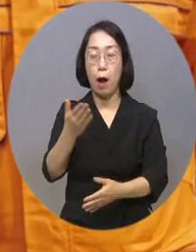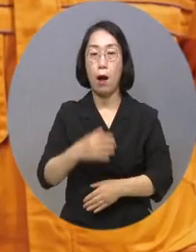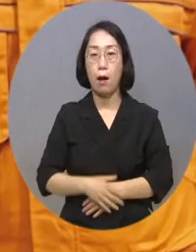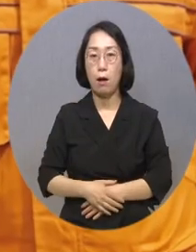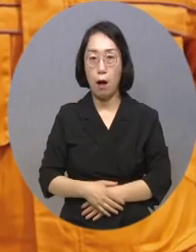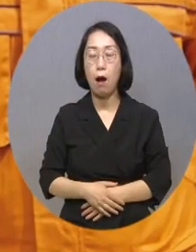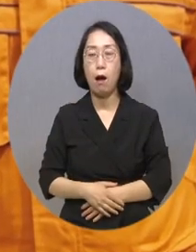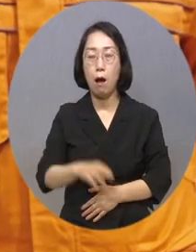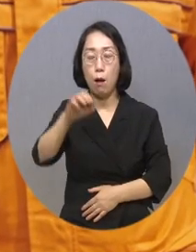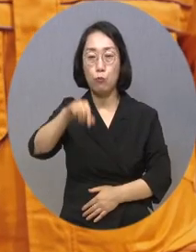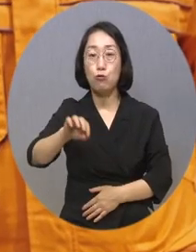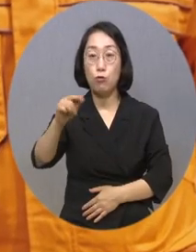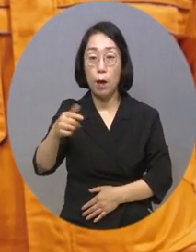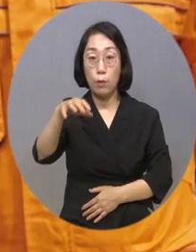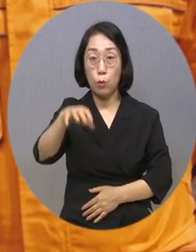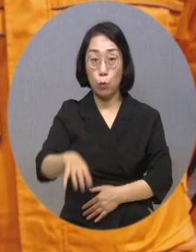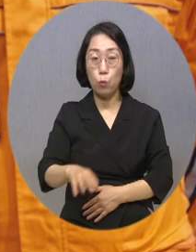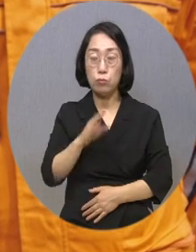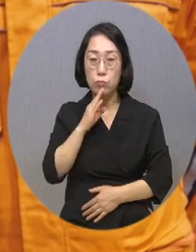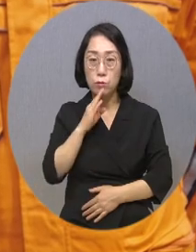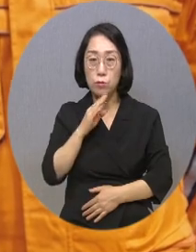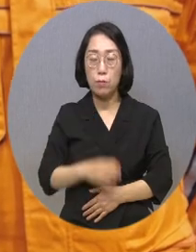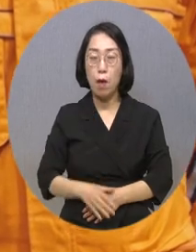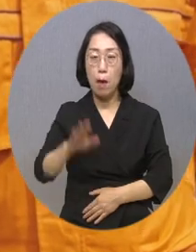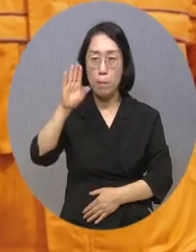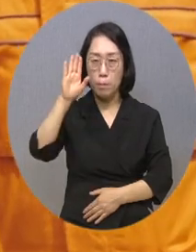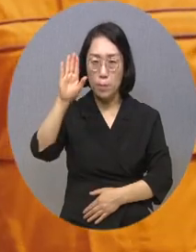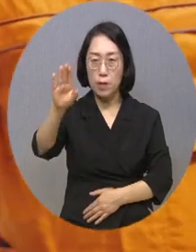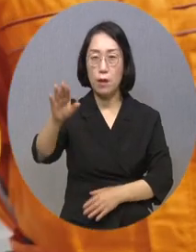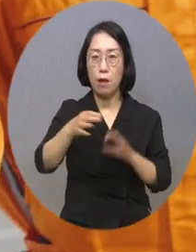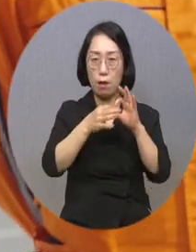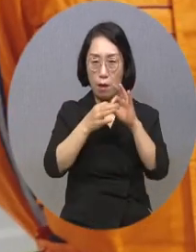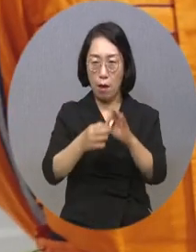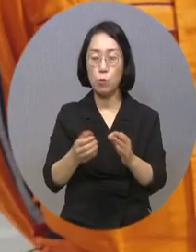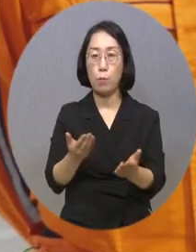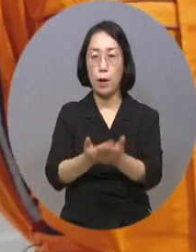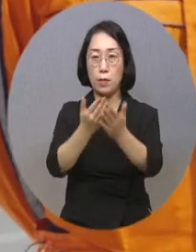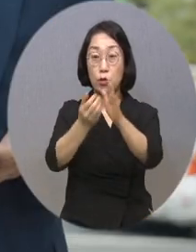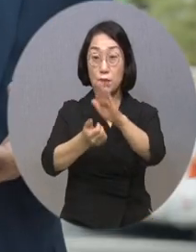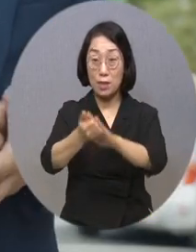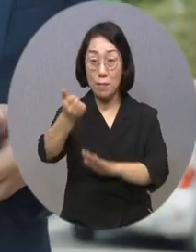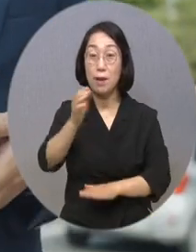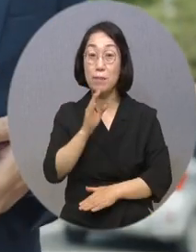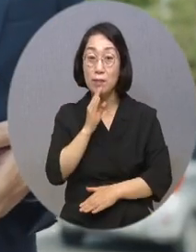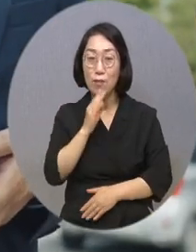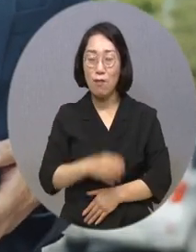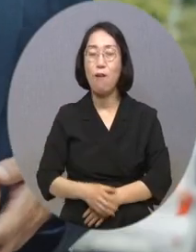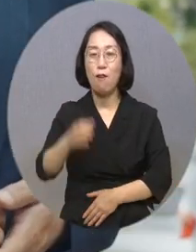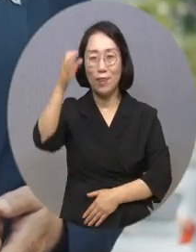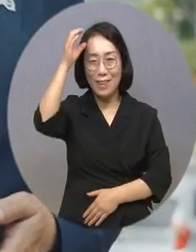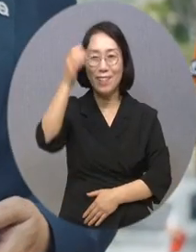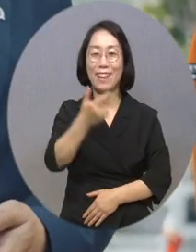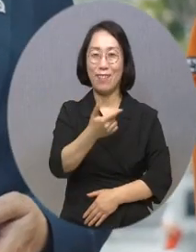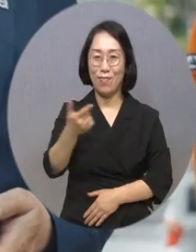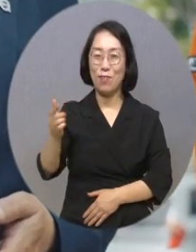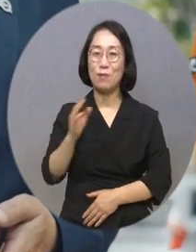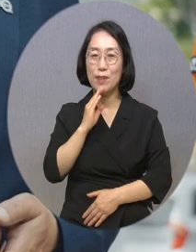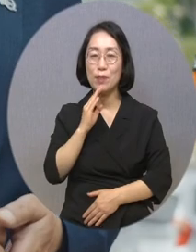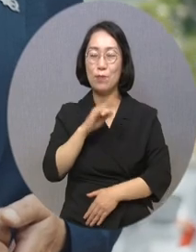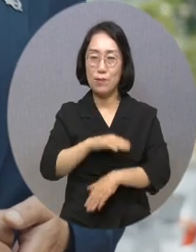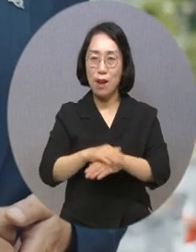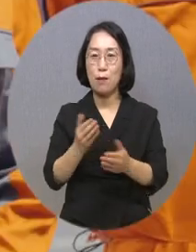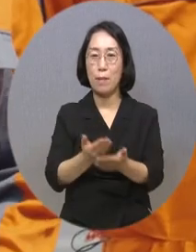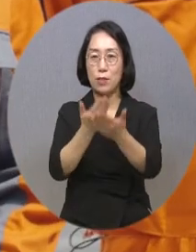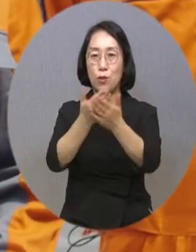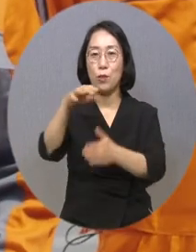사실 무안이 그러면 지금도 사실 대단한 도시인데 미래가 더 창창한 도시라고 앞으로는 기대가 됩니다. 정말 많이 계속 발전하고 있는